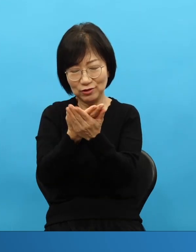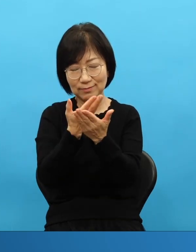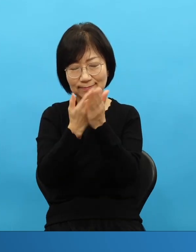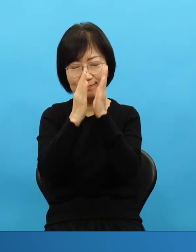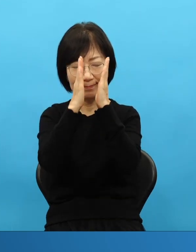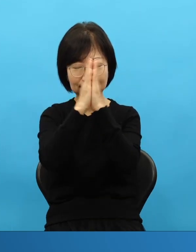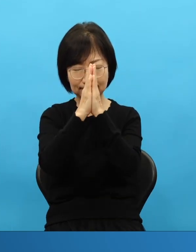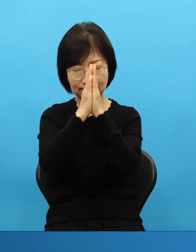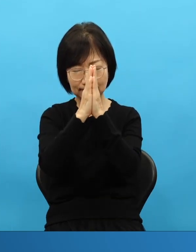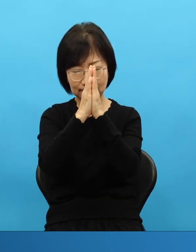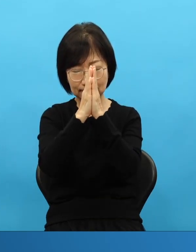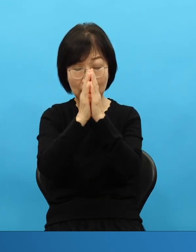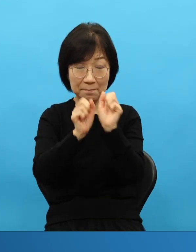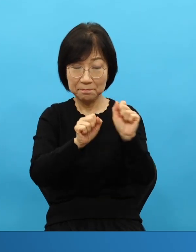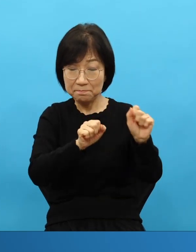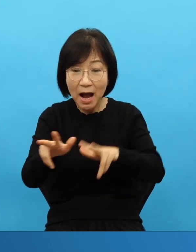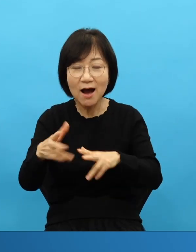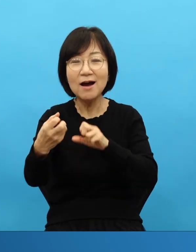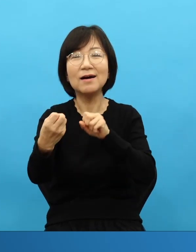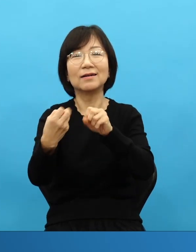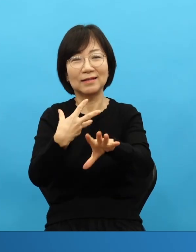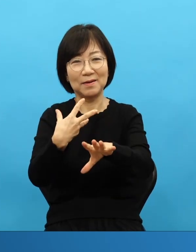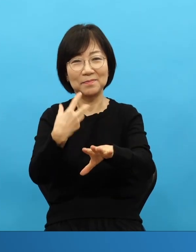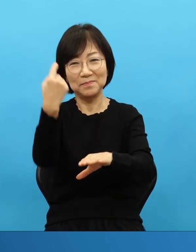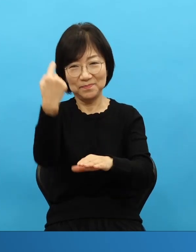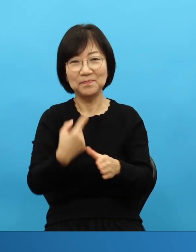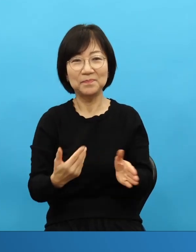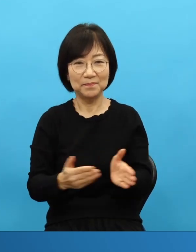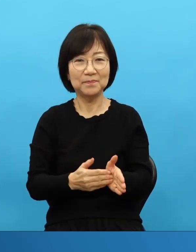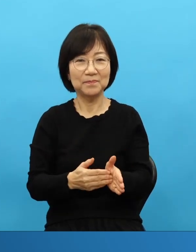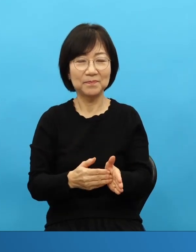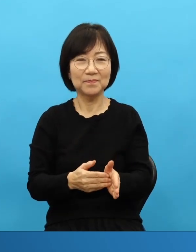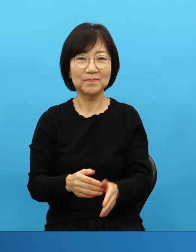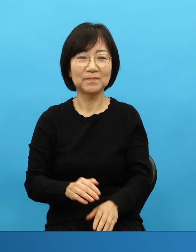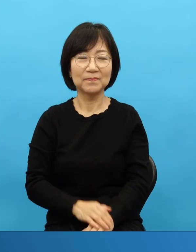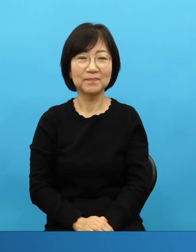immediately the doors of answered opened. 그래서 이